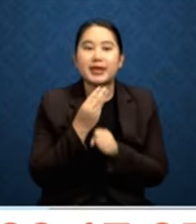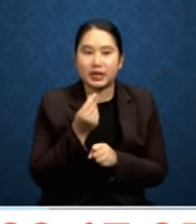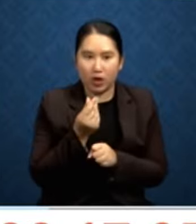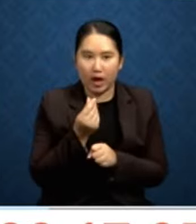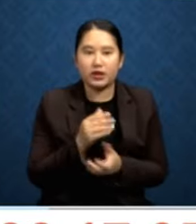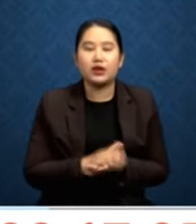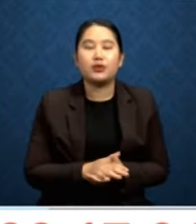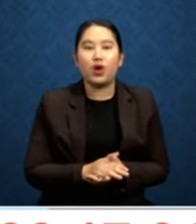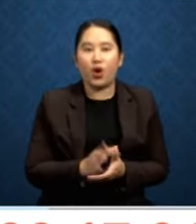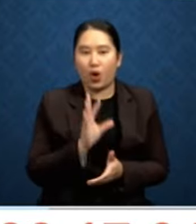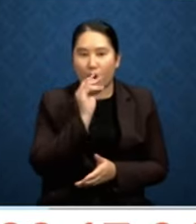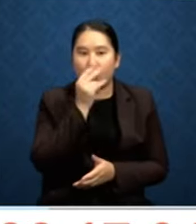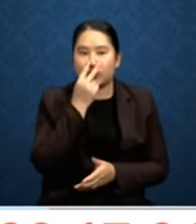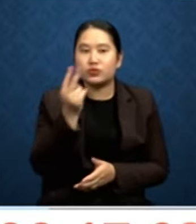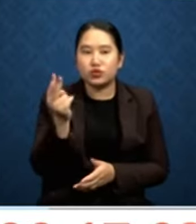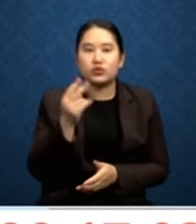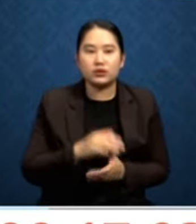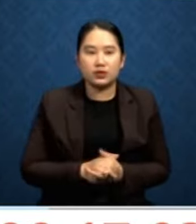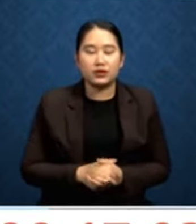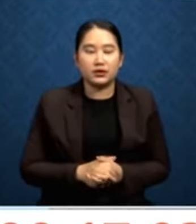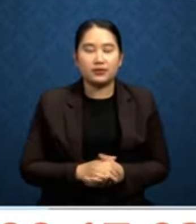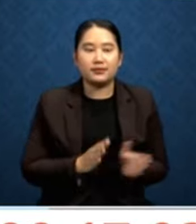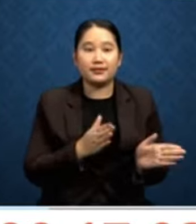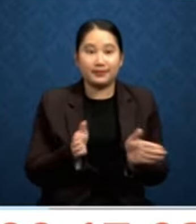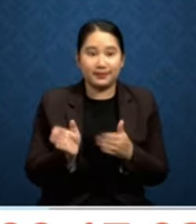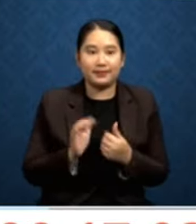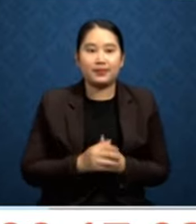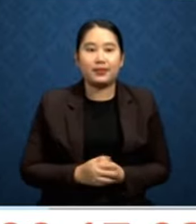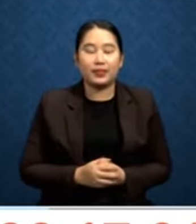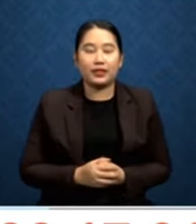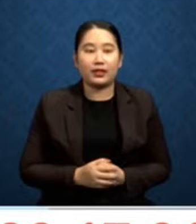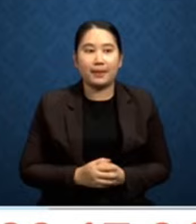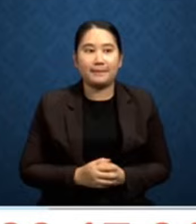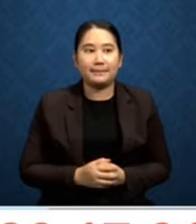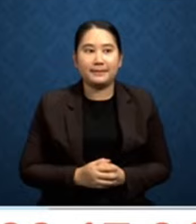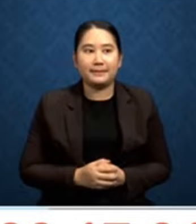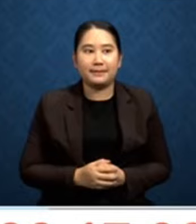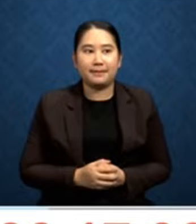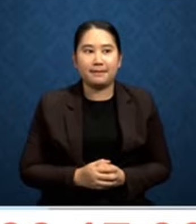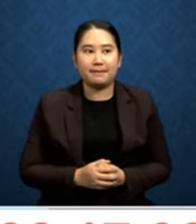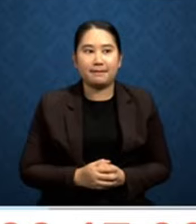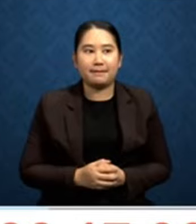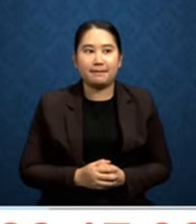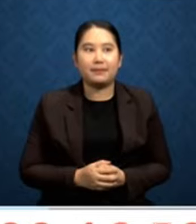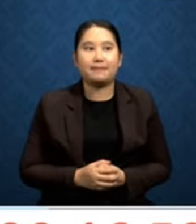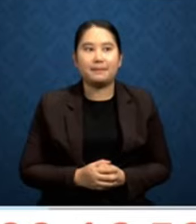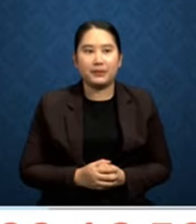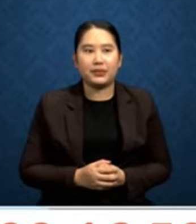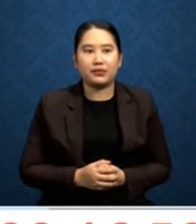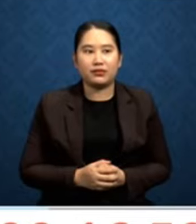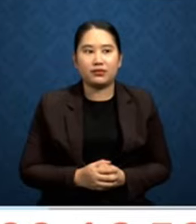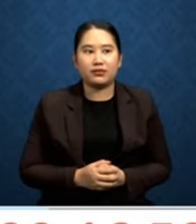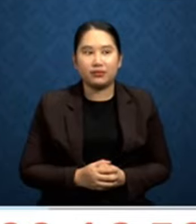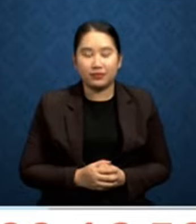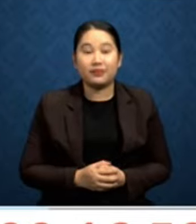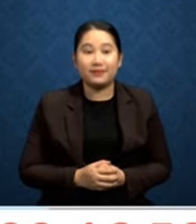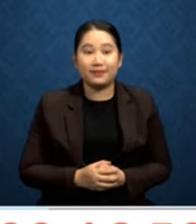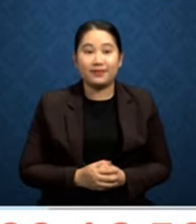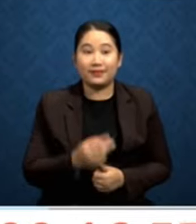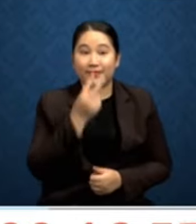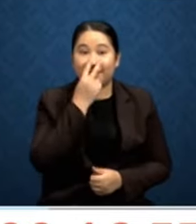ท่านลองไปหากนดูนะครัอ่ะ ขอสไลทถไปครับ อันนี้ผมจะใหเหนว่